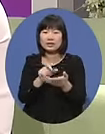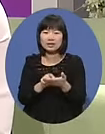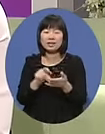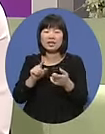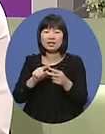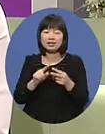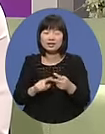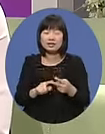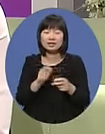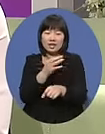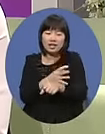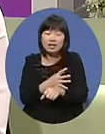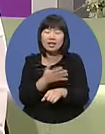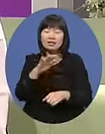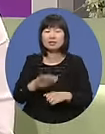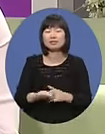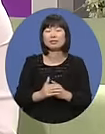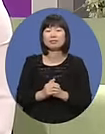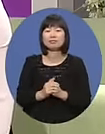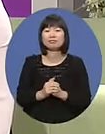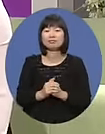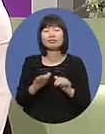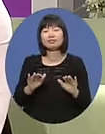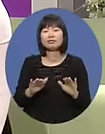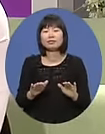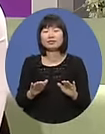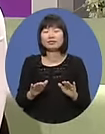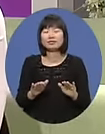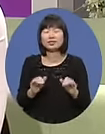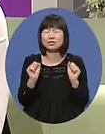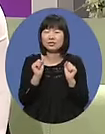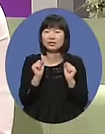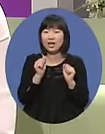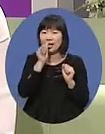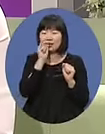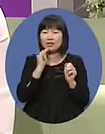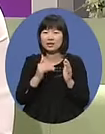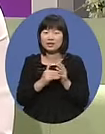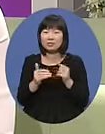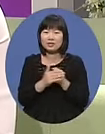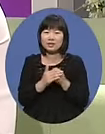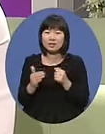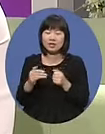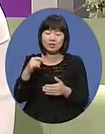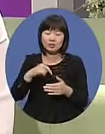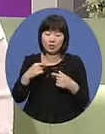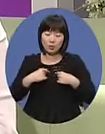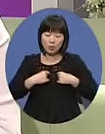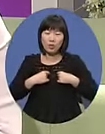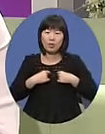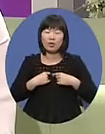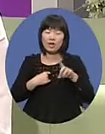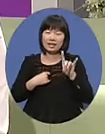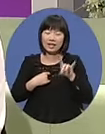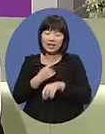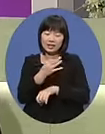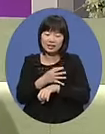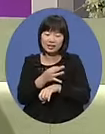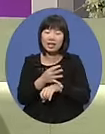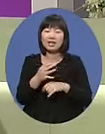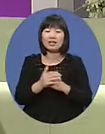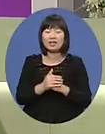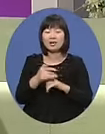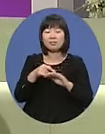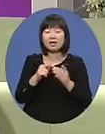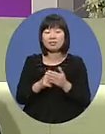간단한 거라도 뭐 이제 좀 쌀쌀해지거나 이러면 속에 옷이라든지 뭐 하나 간단하게라도